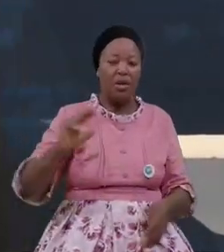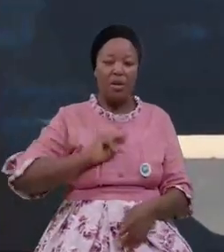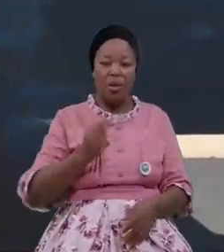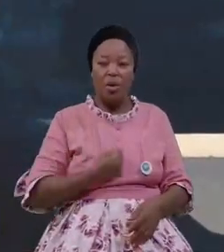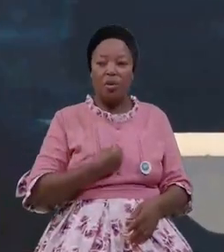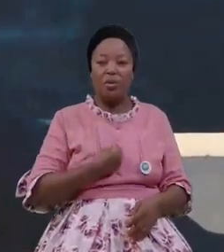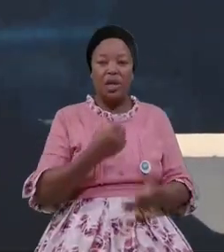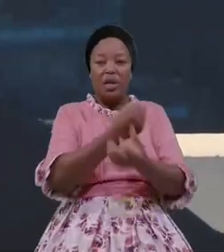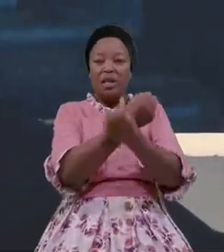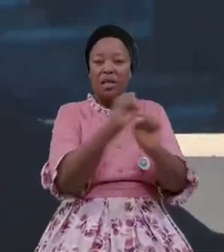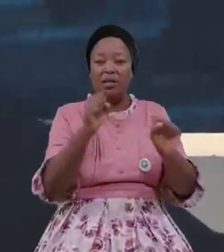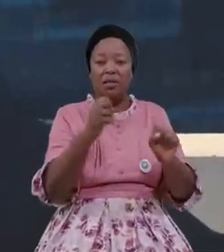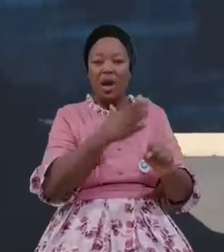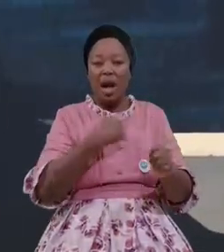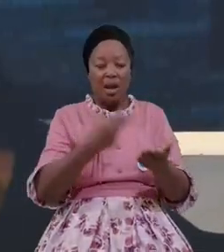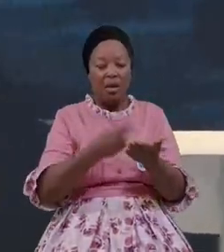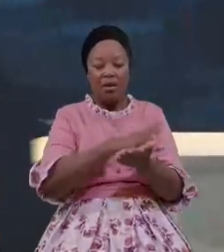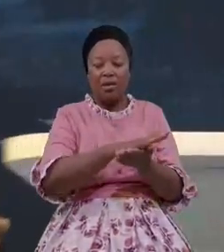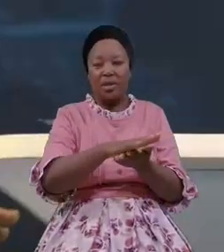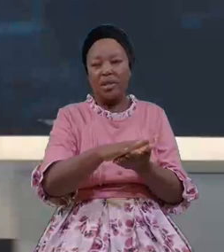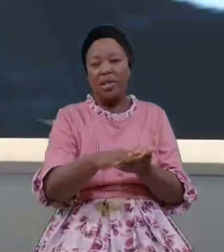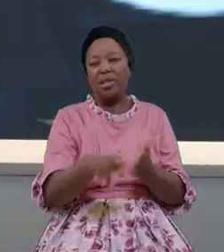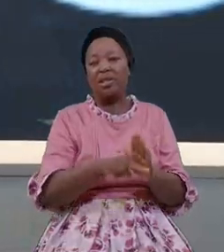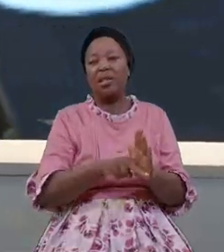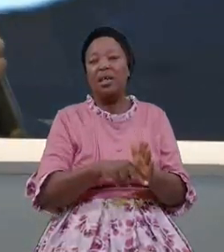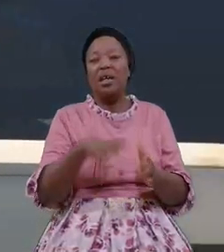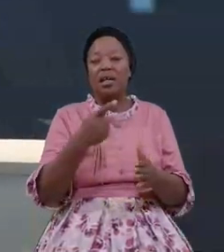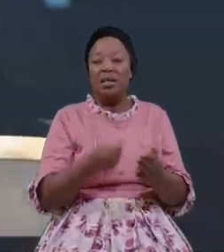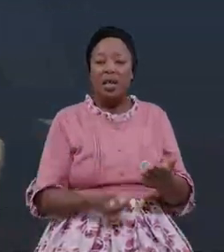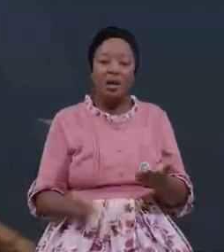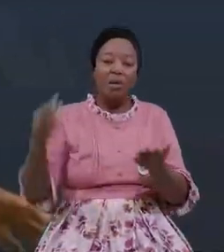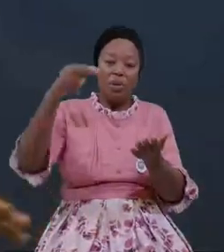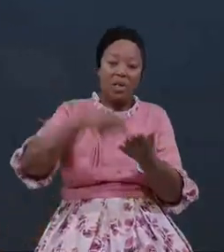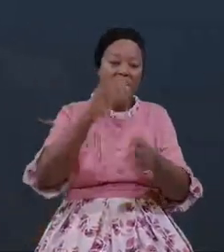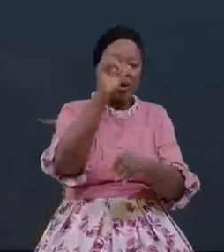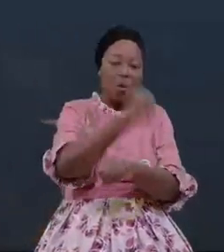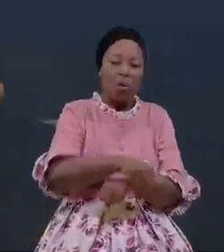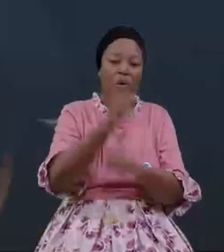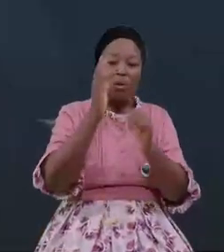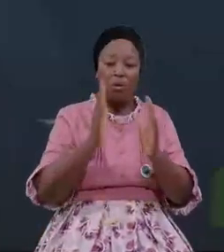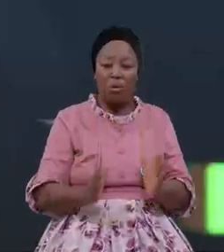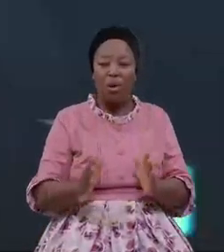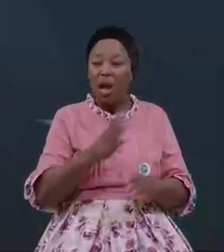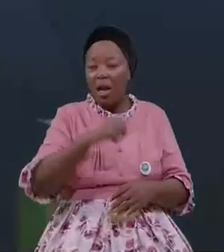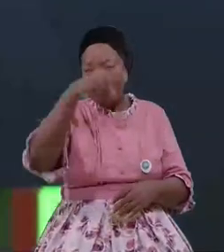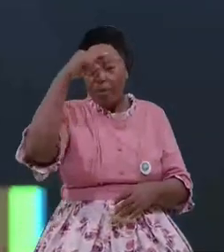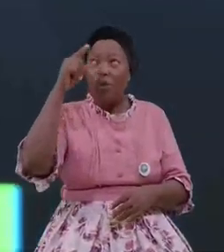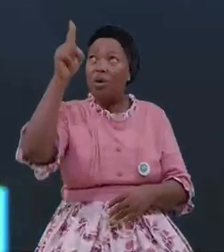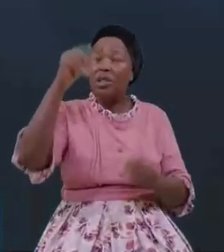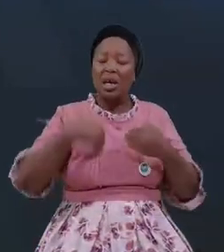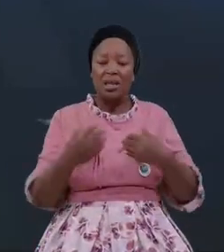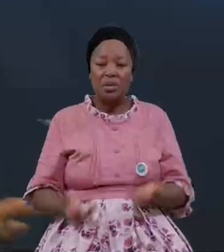rédemption et la justice le vainqueur ressuscité qu'il